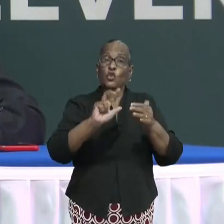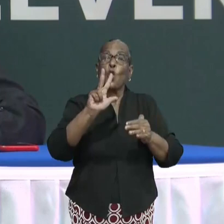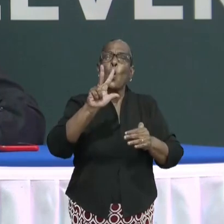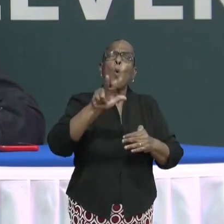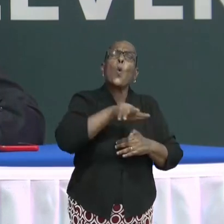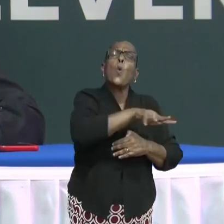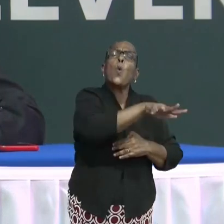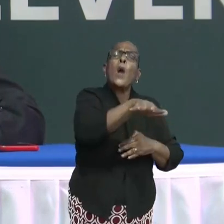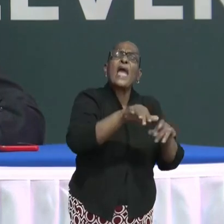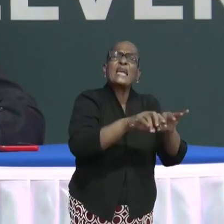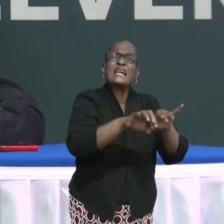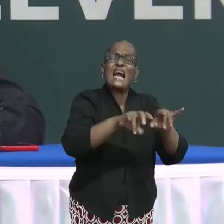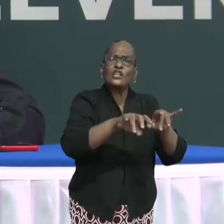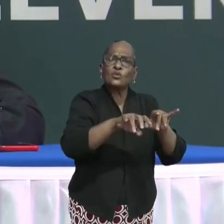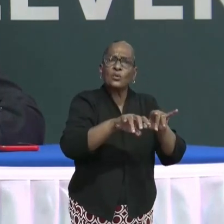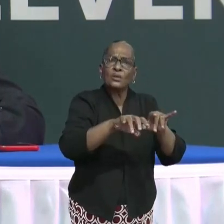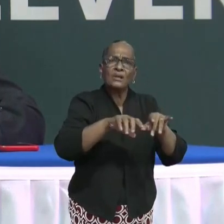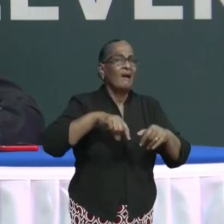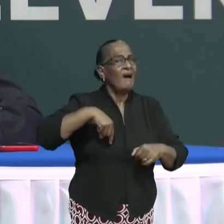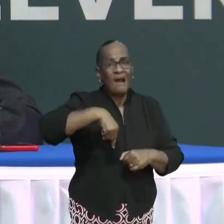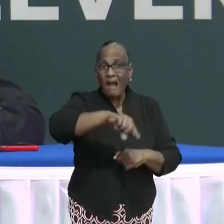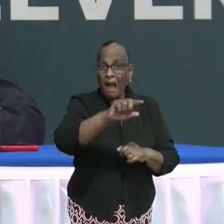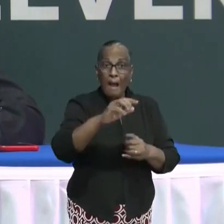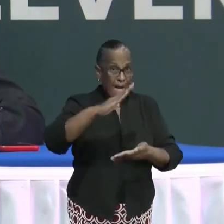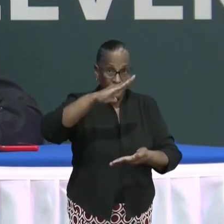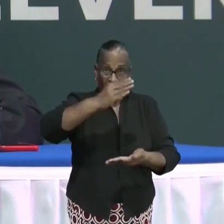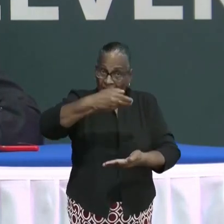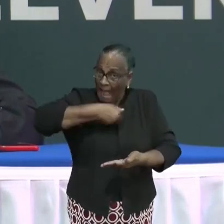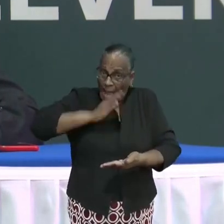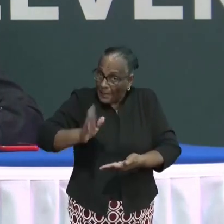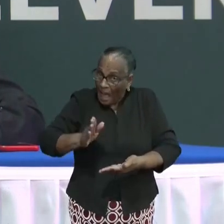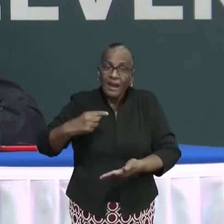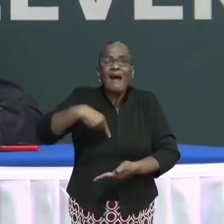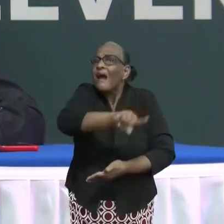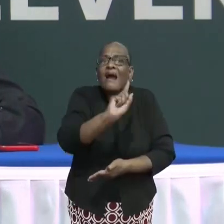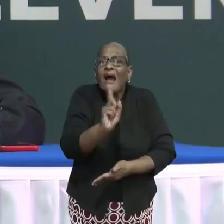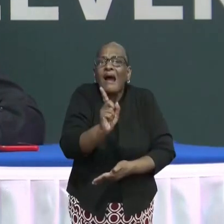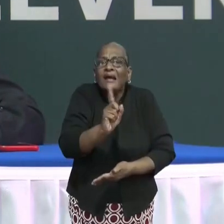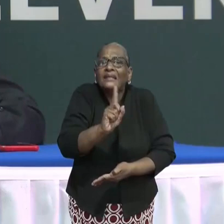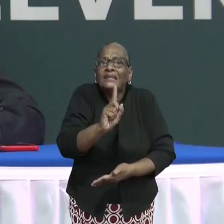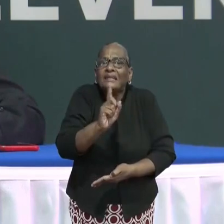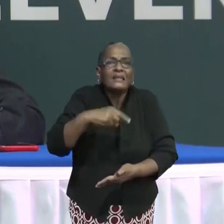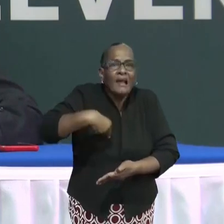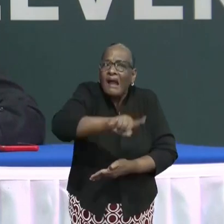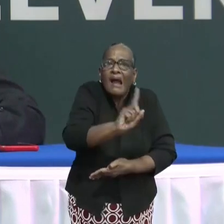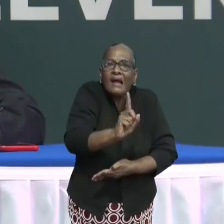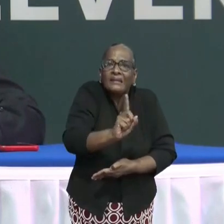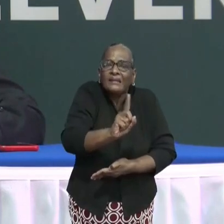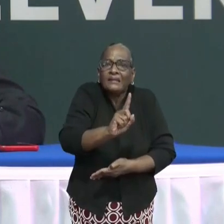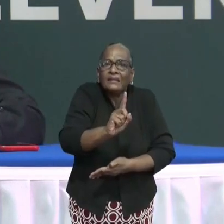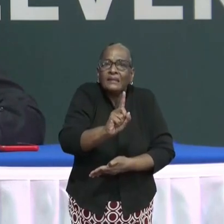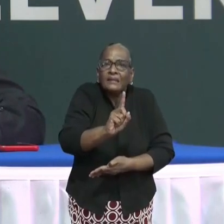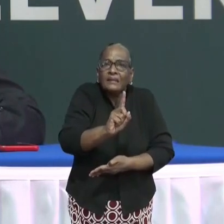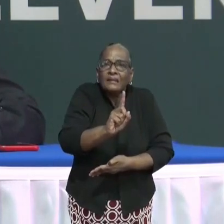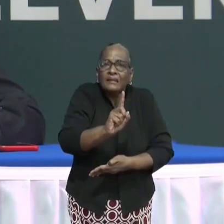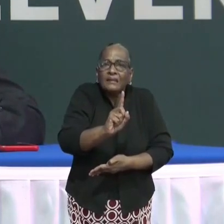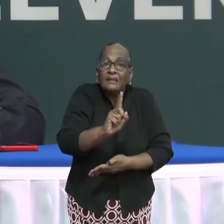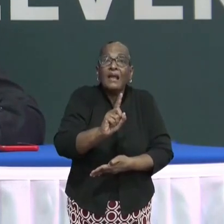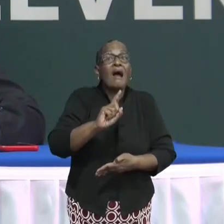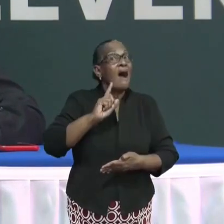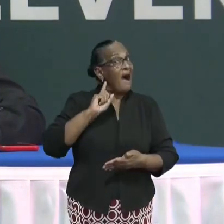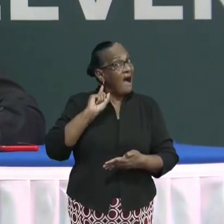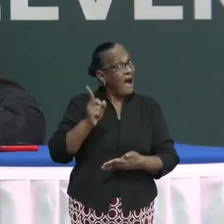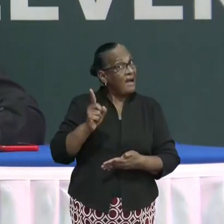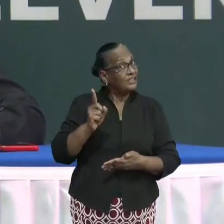no kon if ik kies van pakket keba. Me beguno, no kon if ik kies van pakket keba, wa no so yo mek